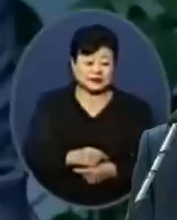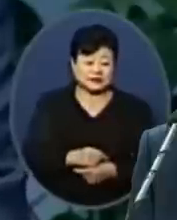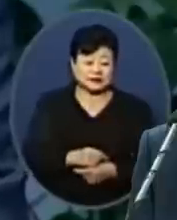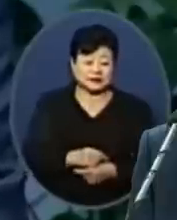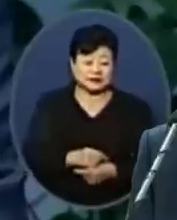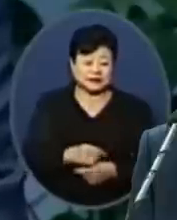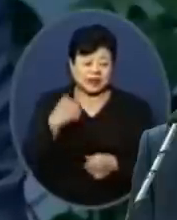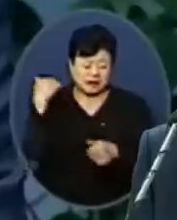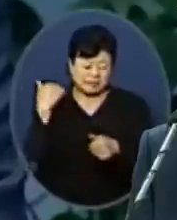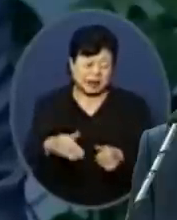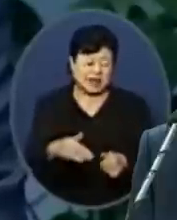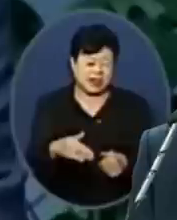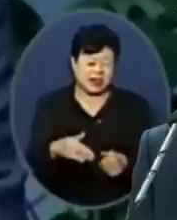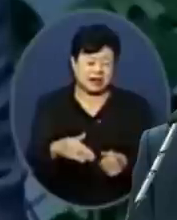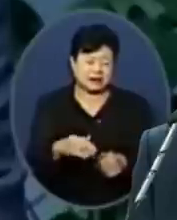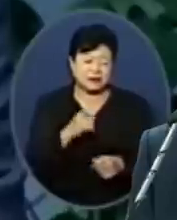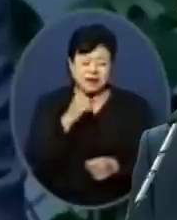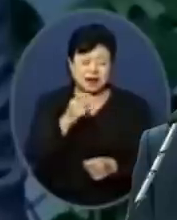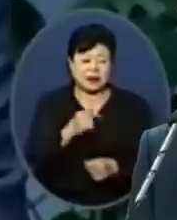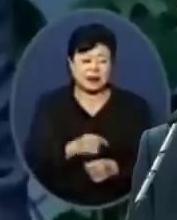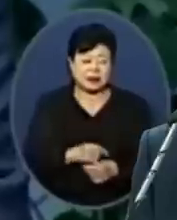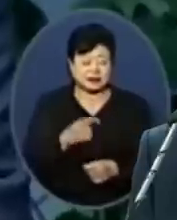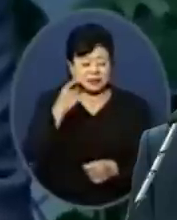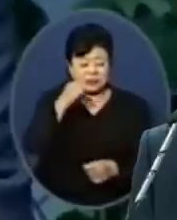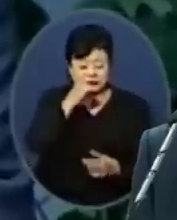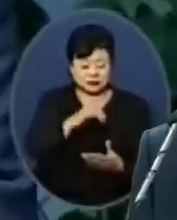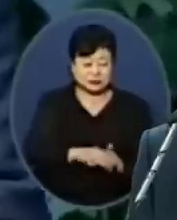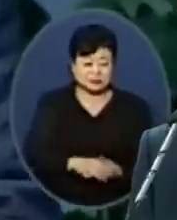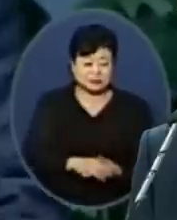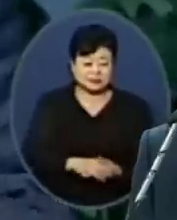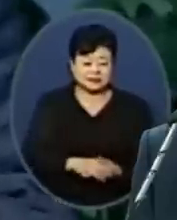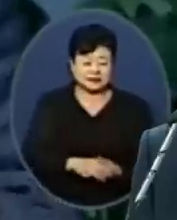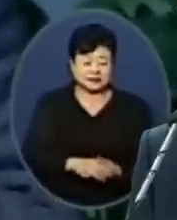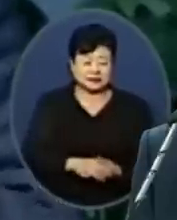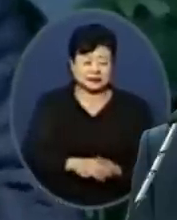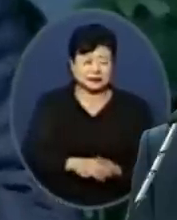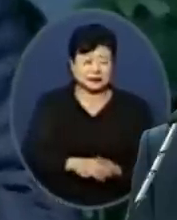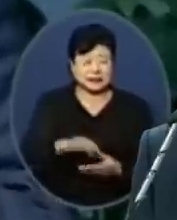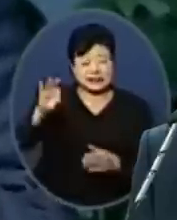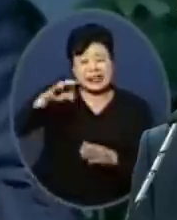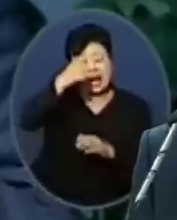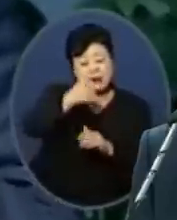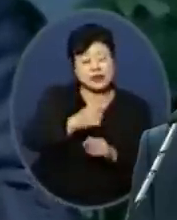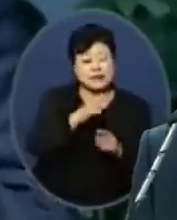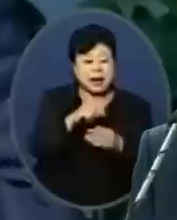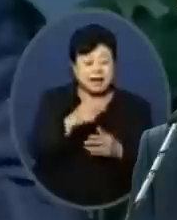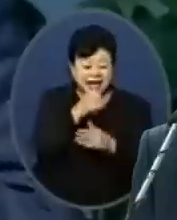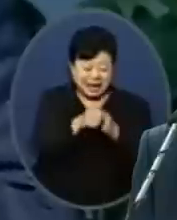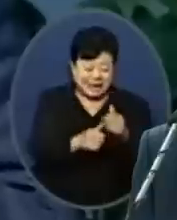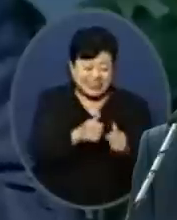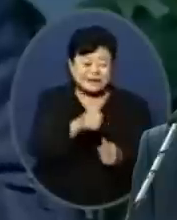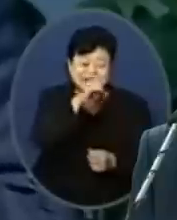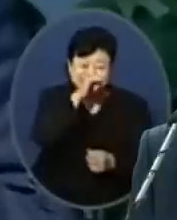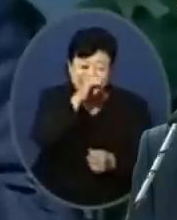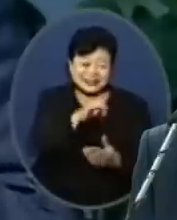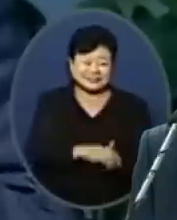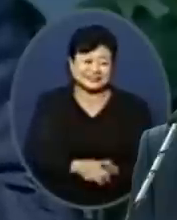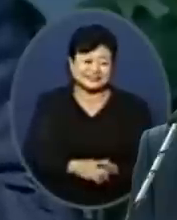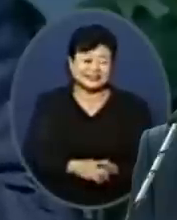단칼에 이스라엘을 쳐 없애겠다고 생각하고 있지만 다윗은 그 마음속에 나는 하나님의 사람이다